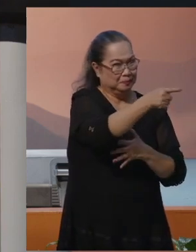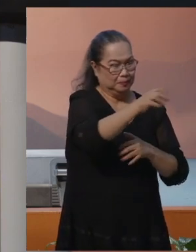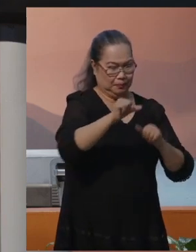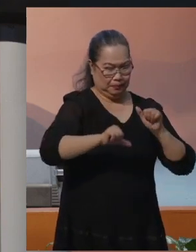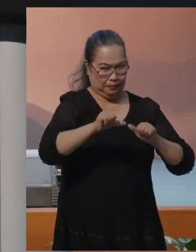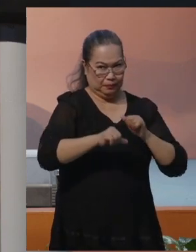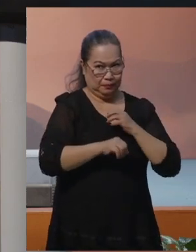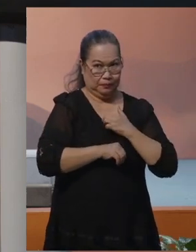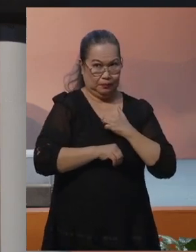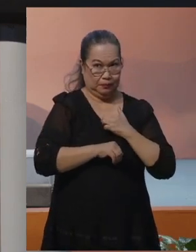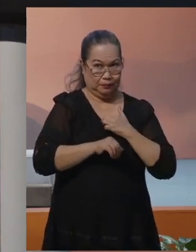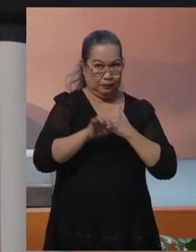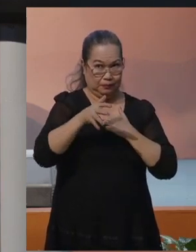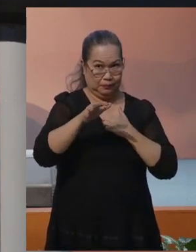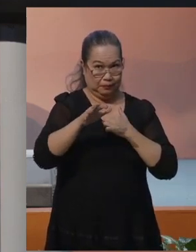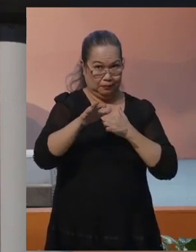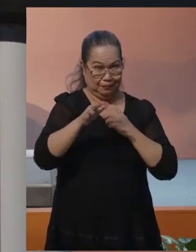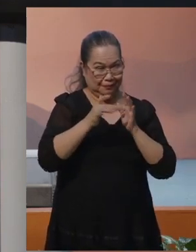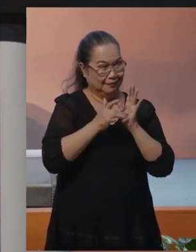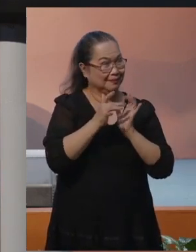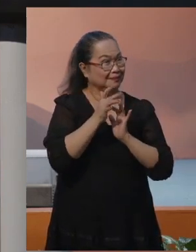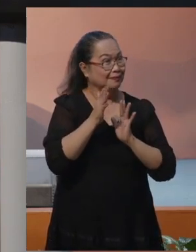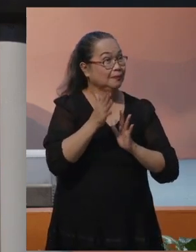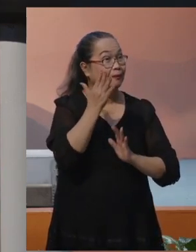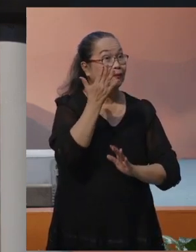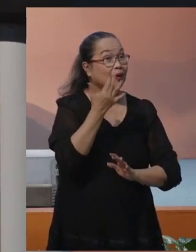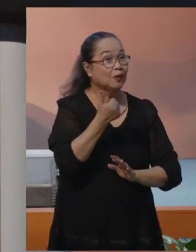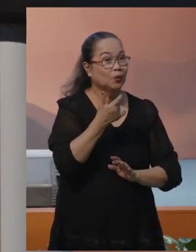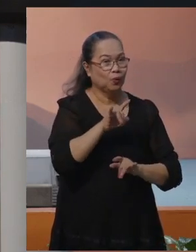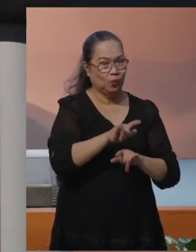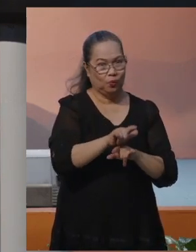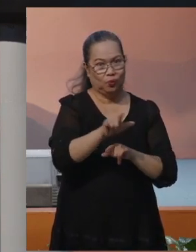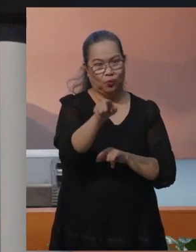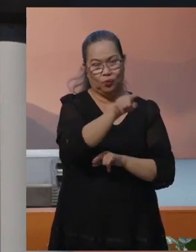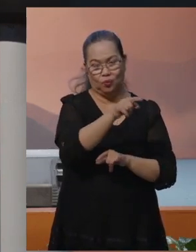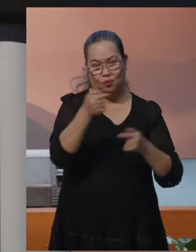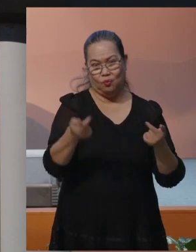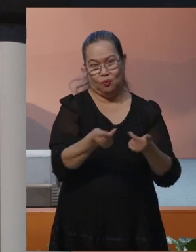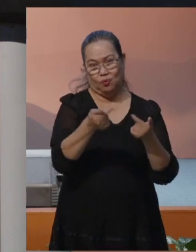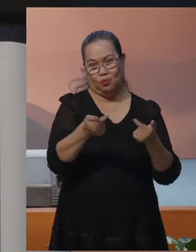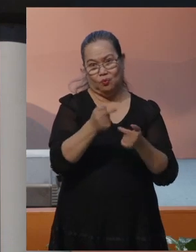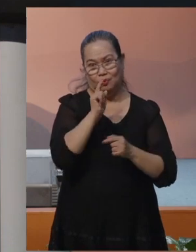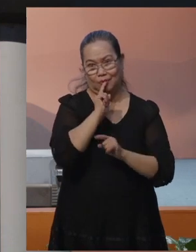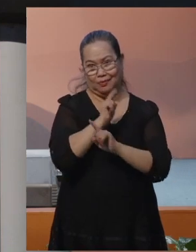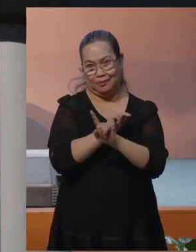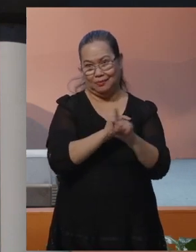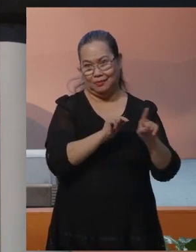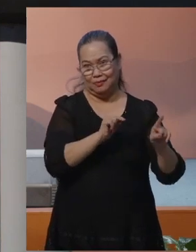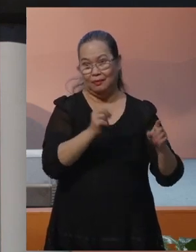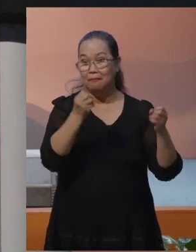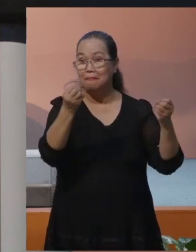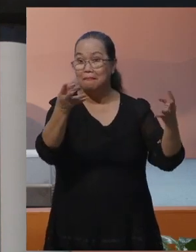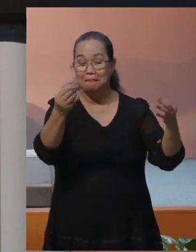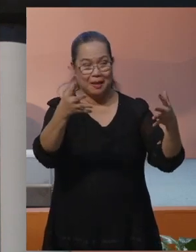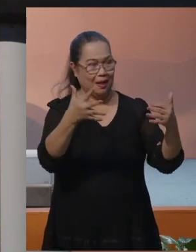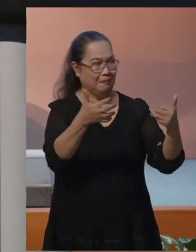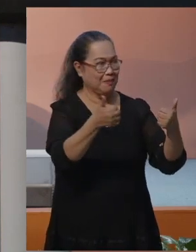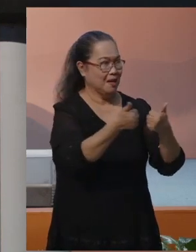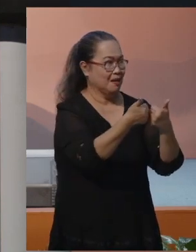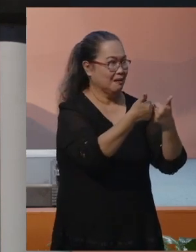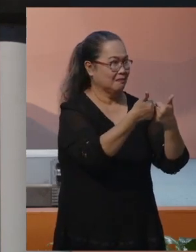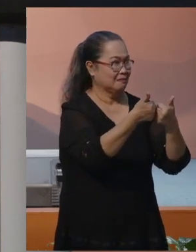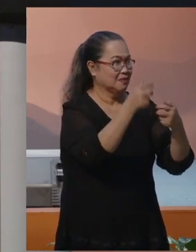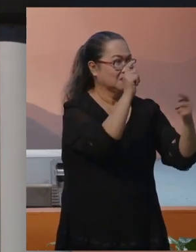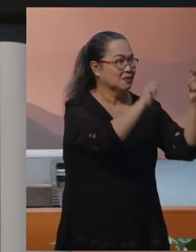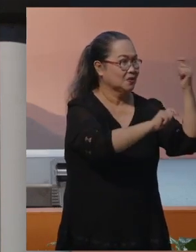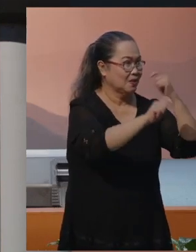sa inyong pananampalataya dahil madalas kayong magkasala ng ganito. Maraming pagsubok,